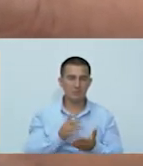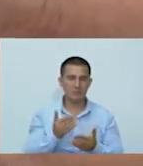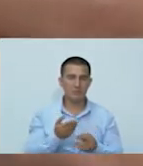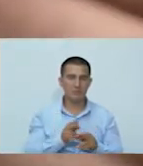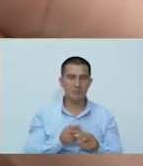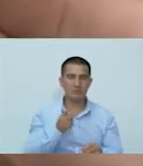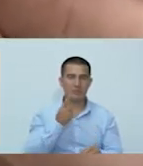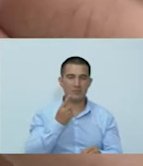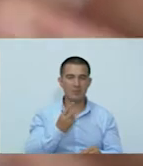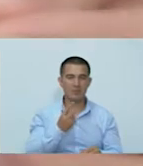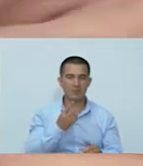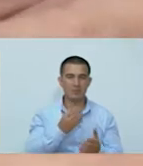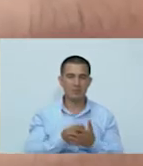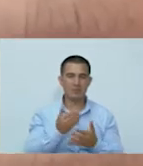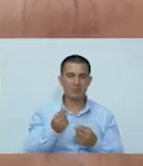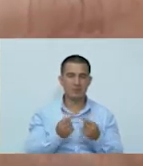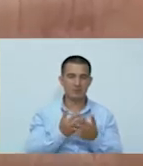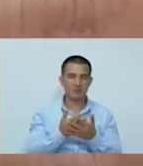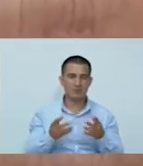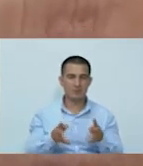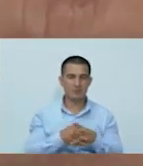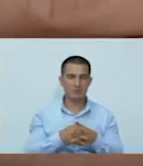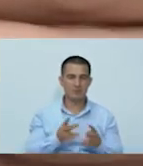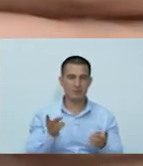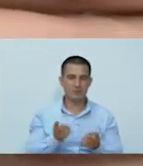bitta element tushish kerak bo'ladi.